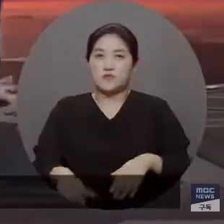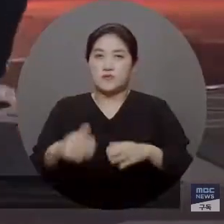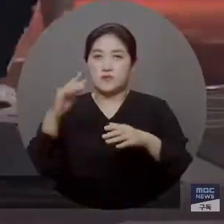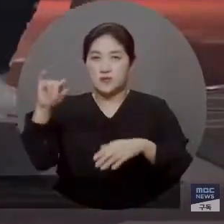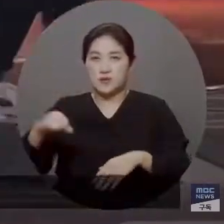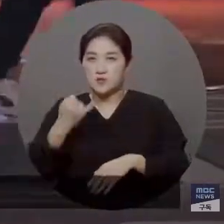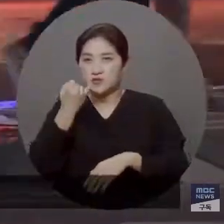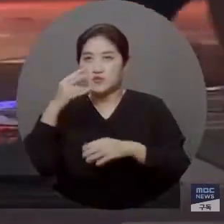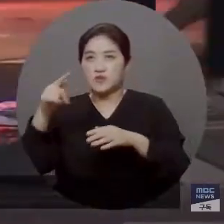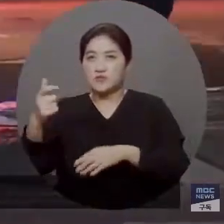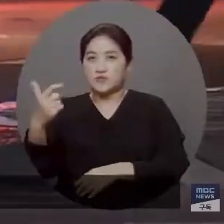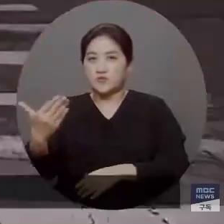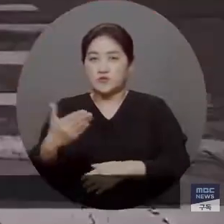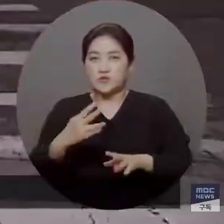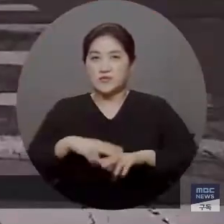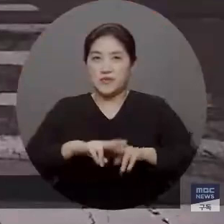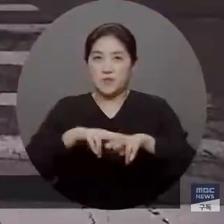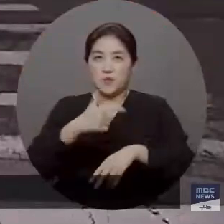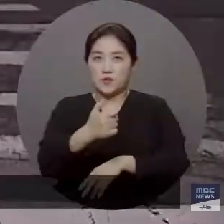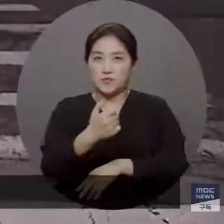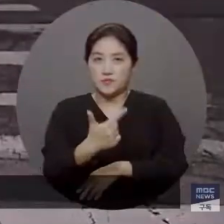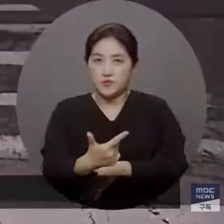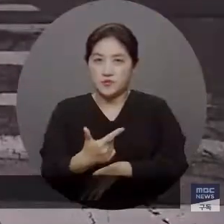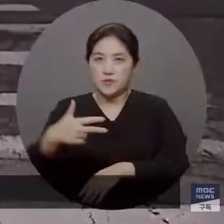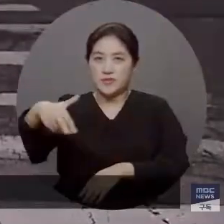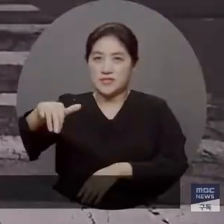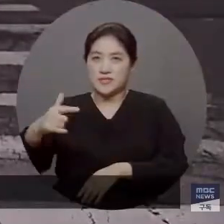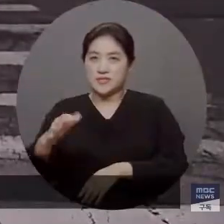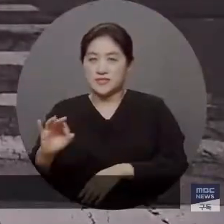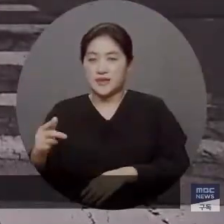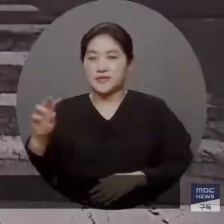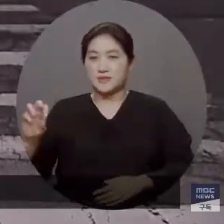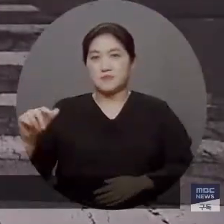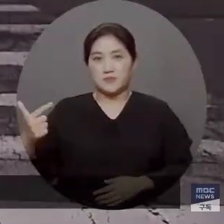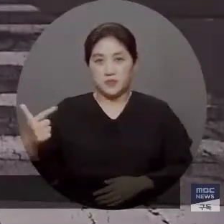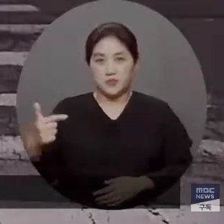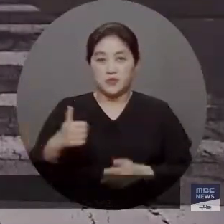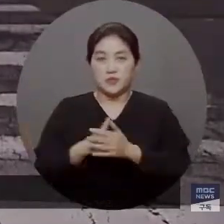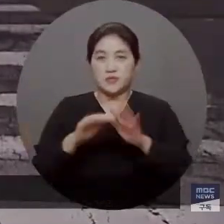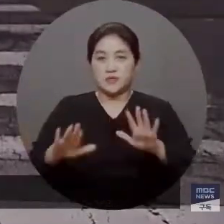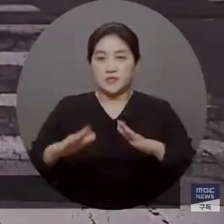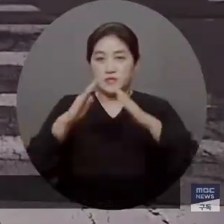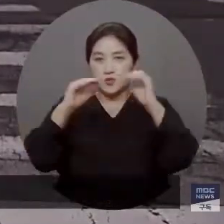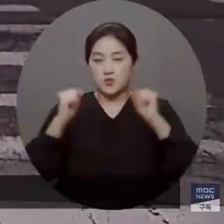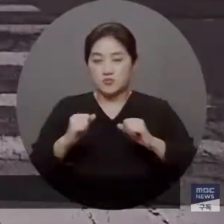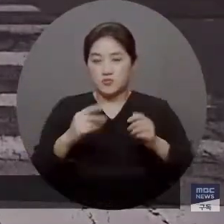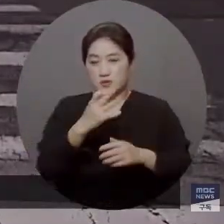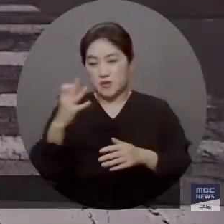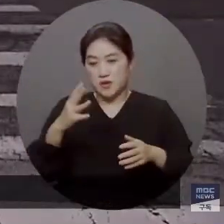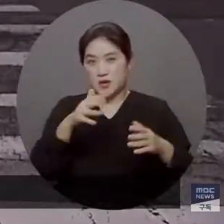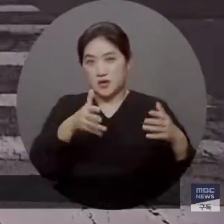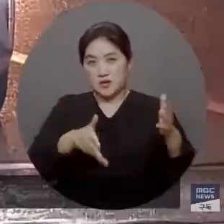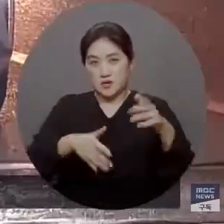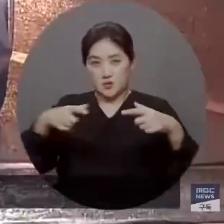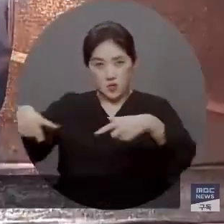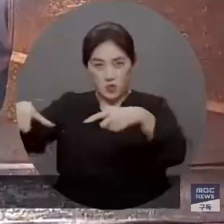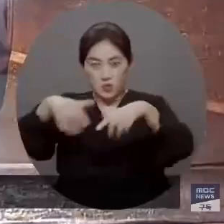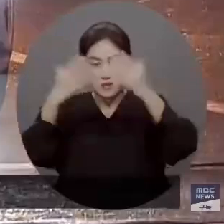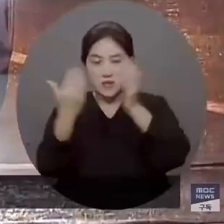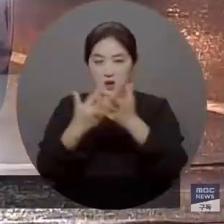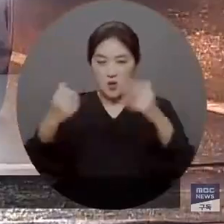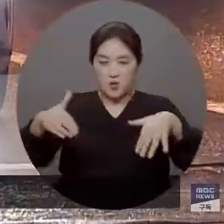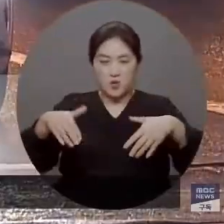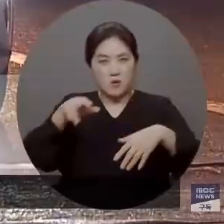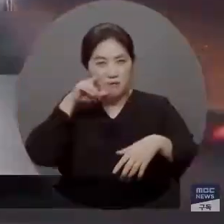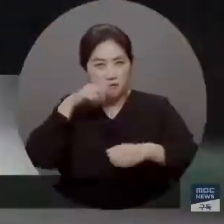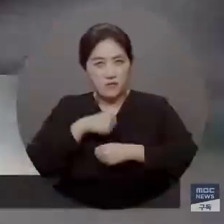69mm, 남원 56mm, 진안 36mm입니다. 현재 전북 14개 시군 전역에는 호우 예비특보가 내려져